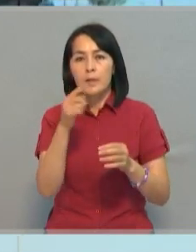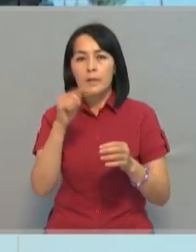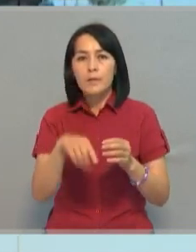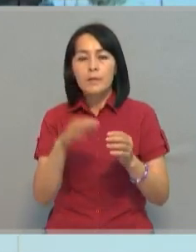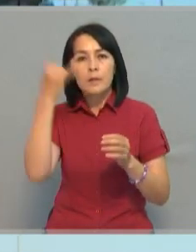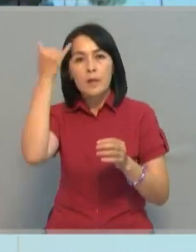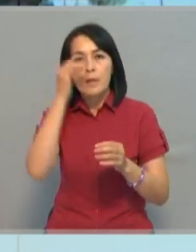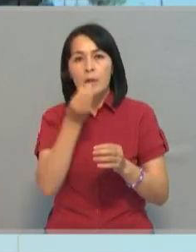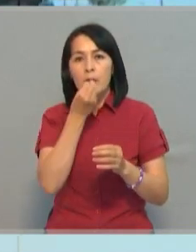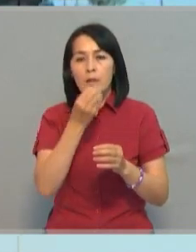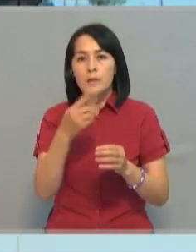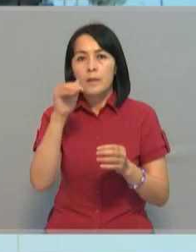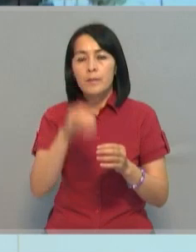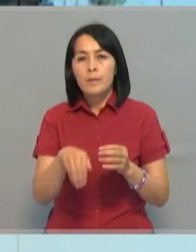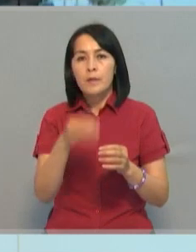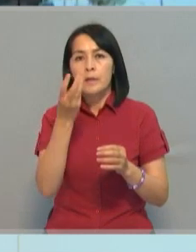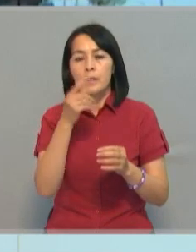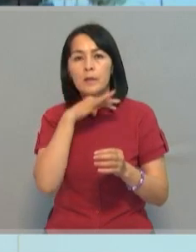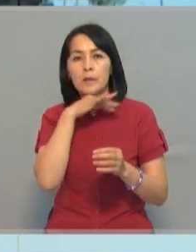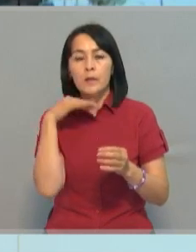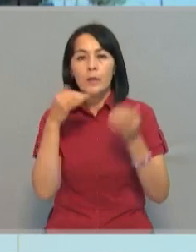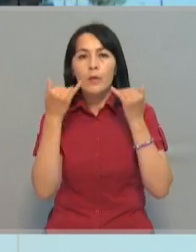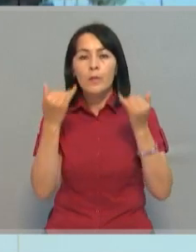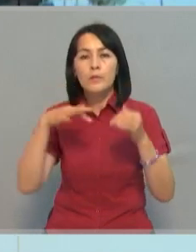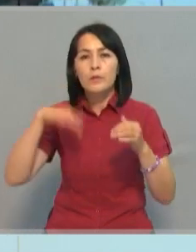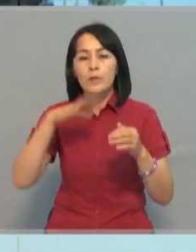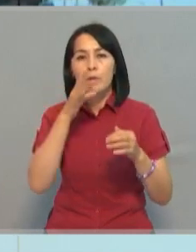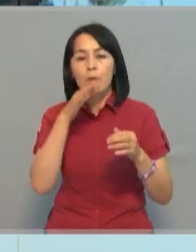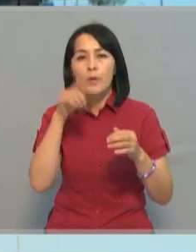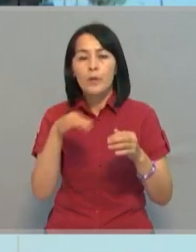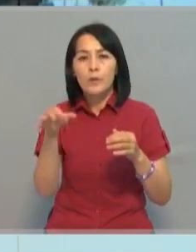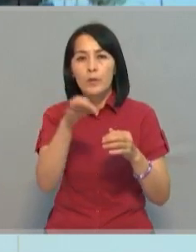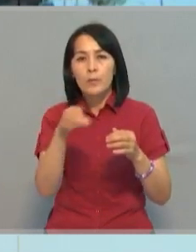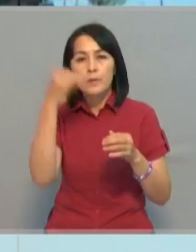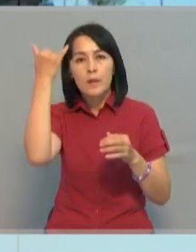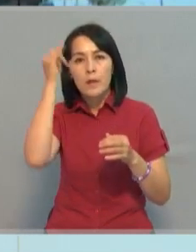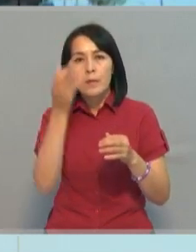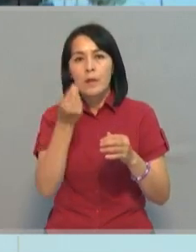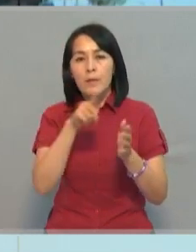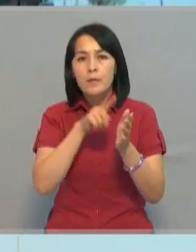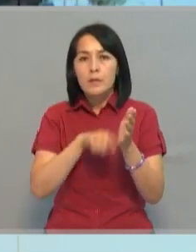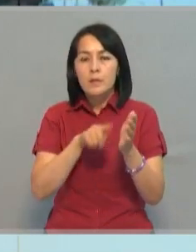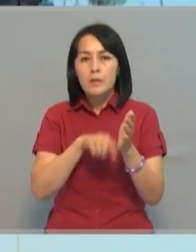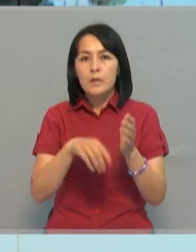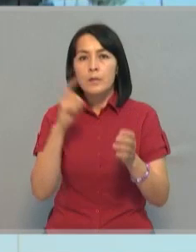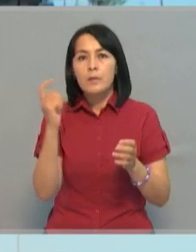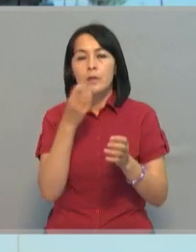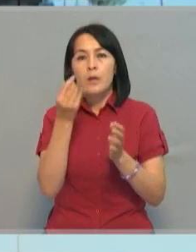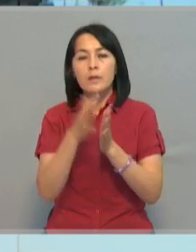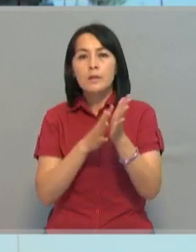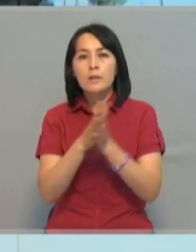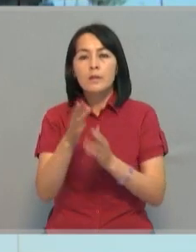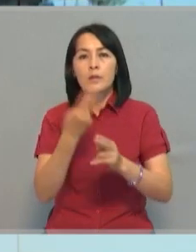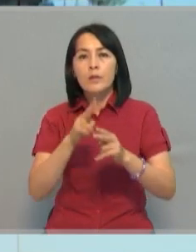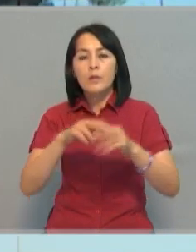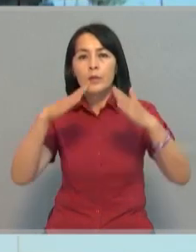мал азығы биыл 1000 теңгеден асып кеткен. Салдарынан соңғы уақытта аймақта мал бағасы төмендеп, шаруалар шығынға батуда.